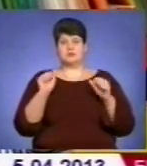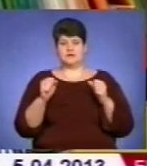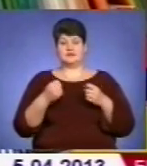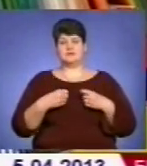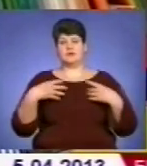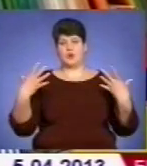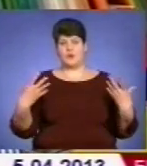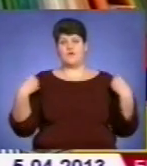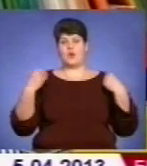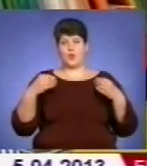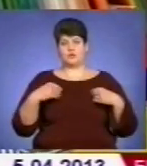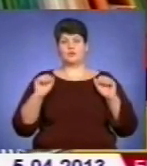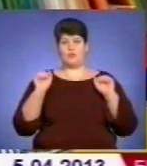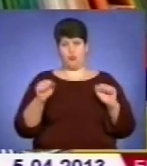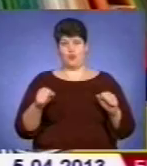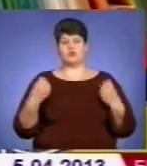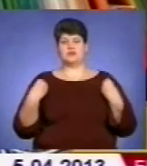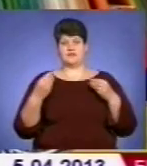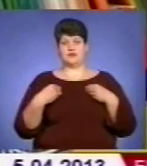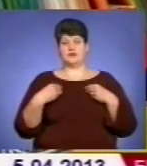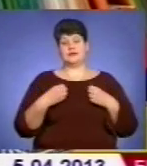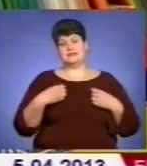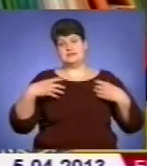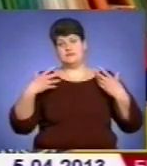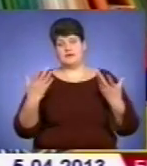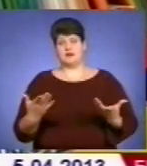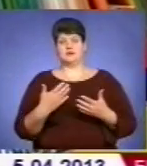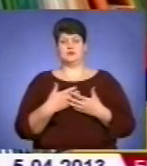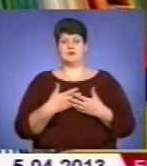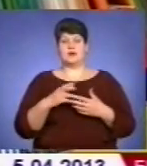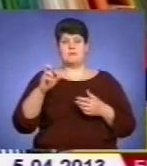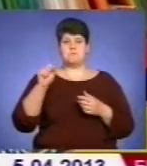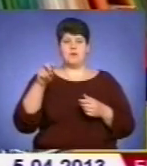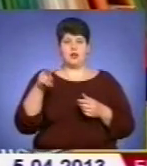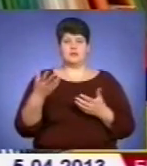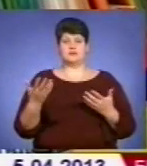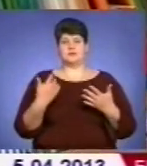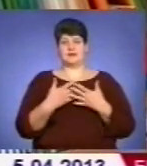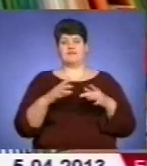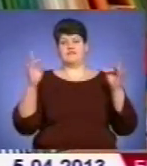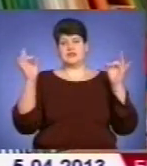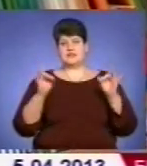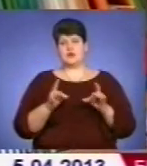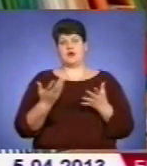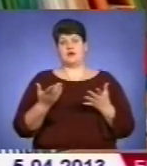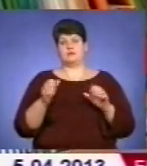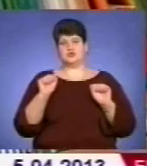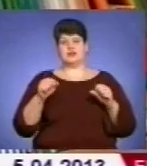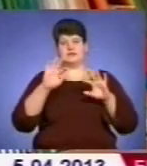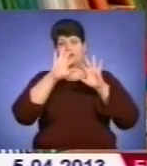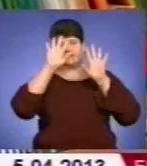можна вдягнути десь на якесь свято, на якийсь бал, на якийсь ресторан, можливо, можливо, на